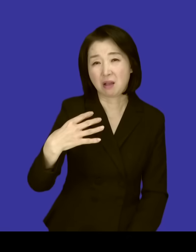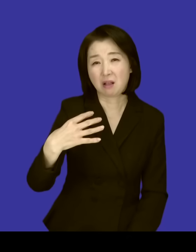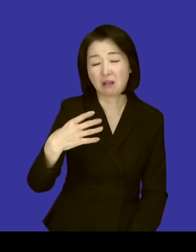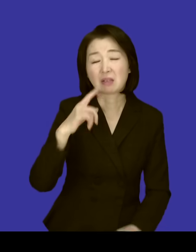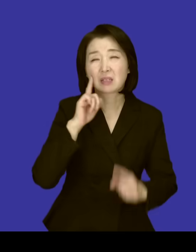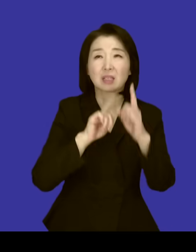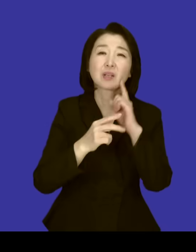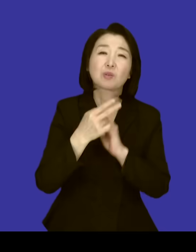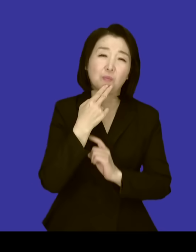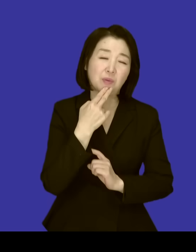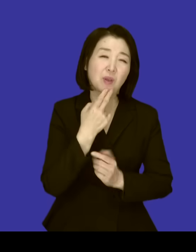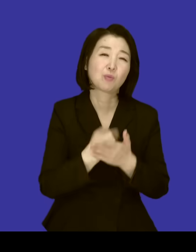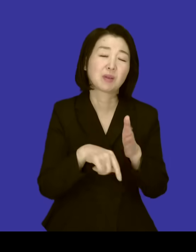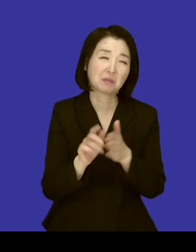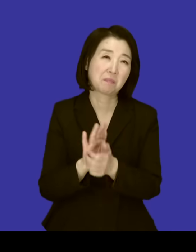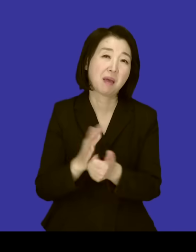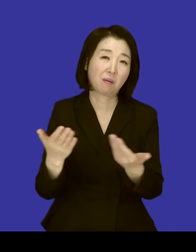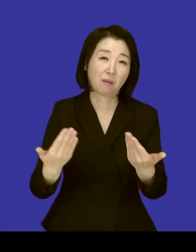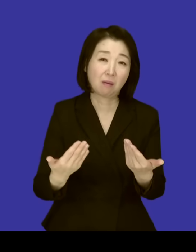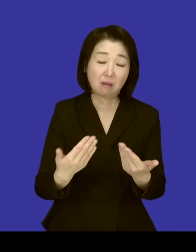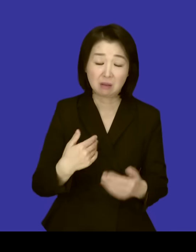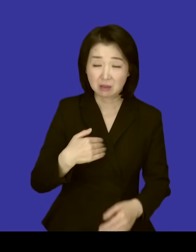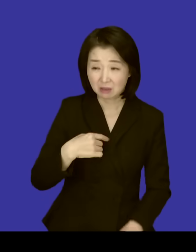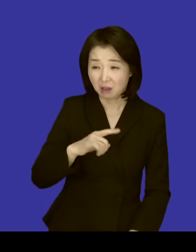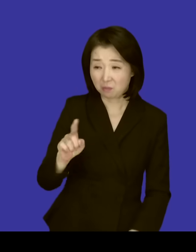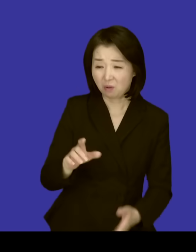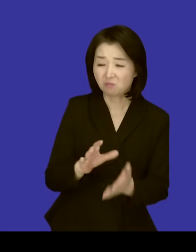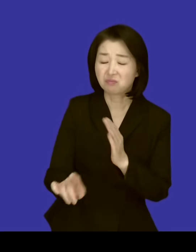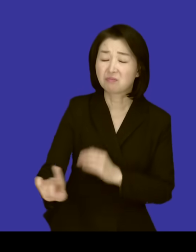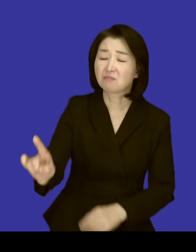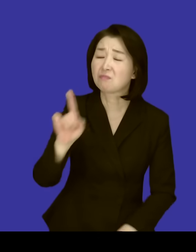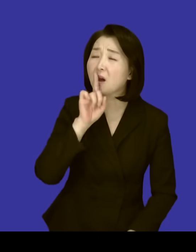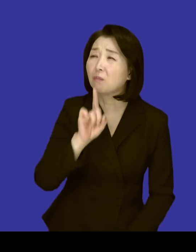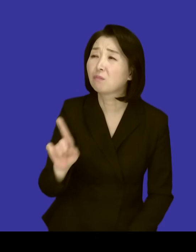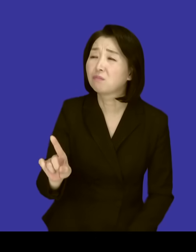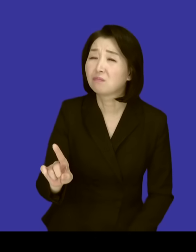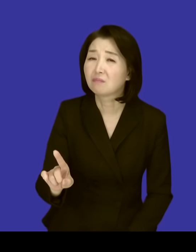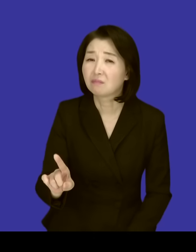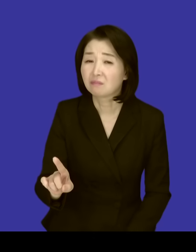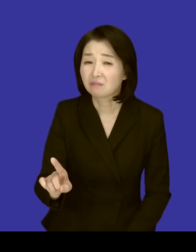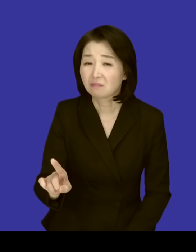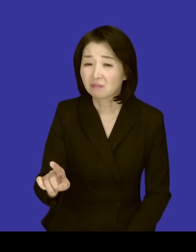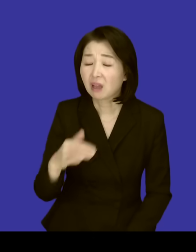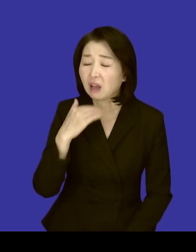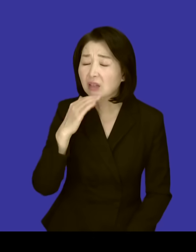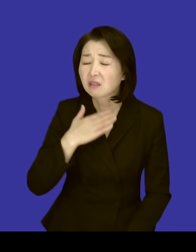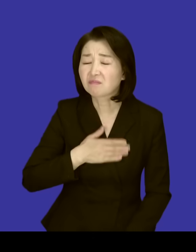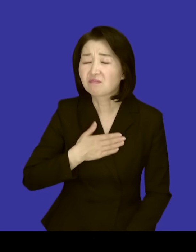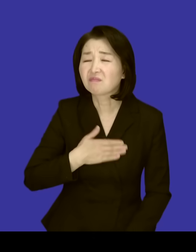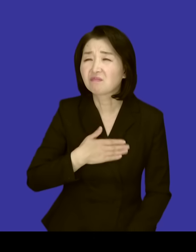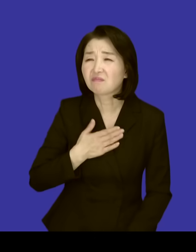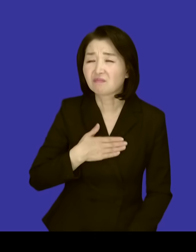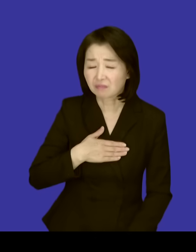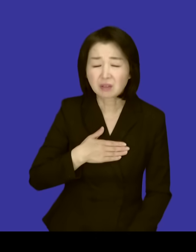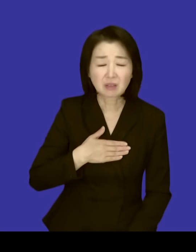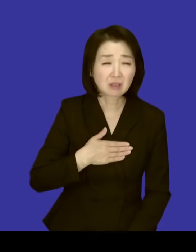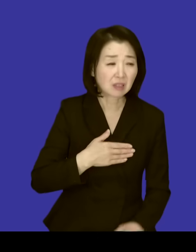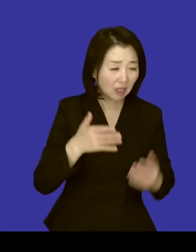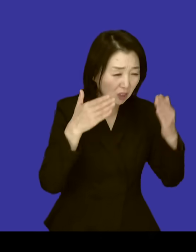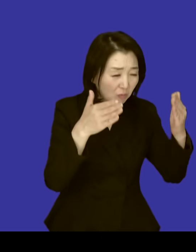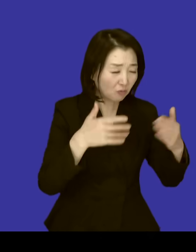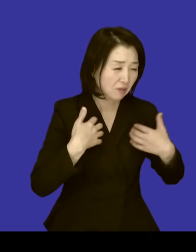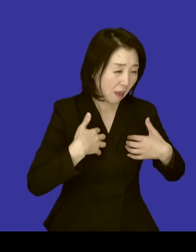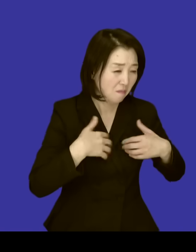주셨고 근데 저는 되게 못되게 되게 그런 말 들을 때마다 뭐 잠시만요 이러면서 그냥 내 할 일